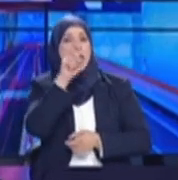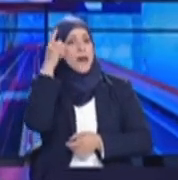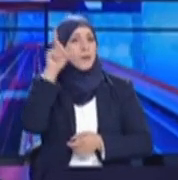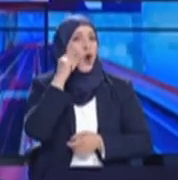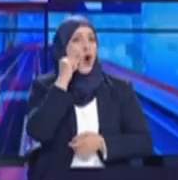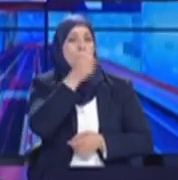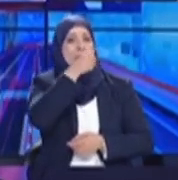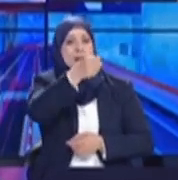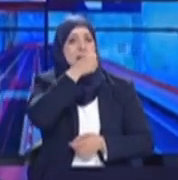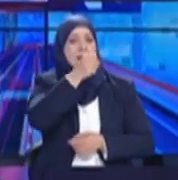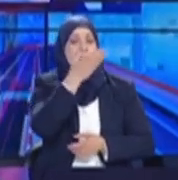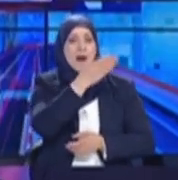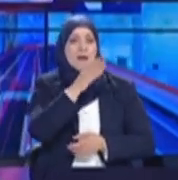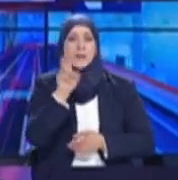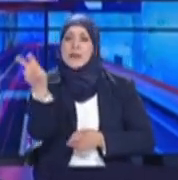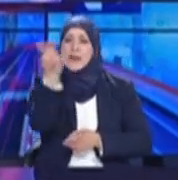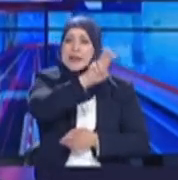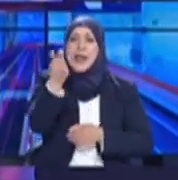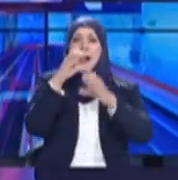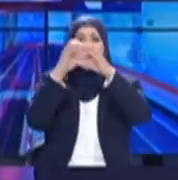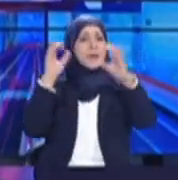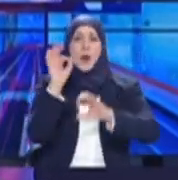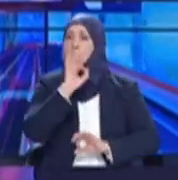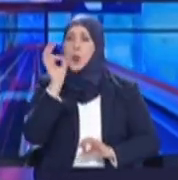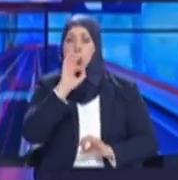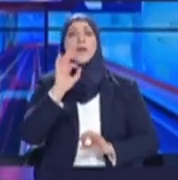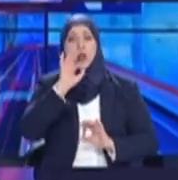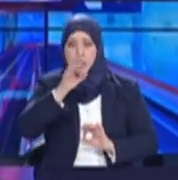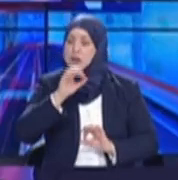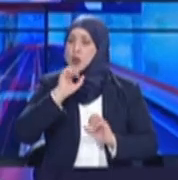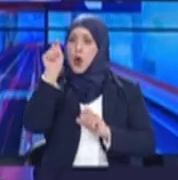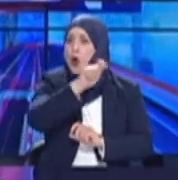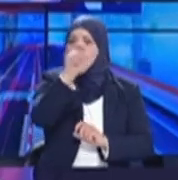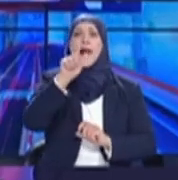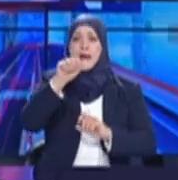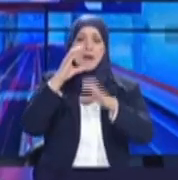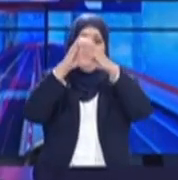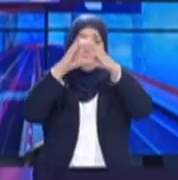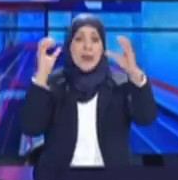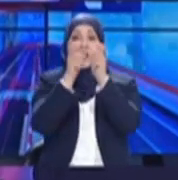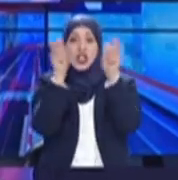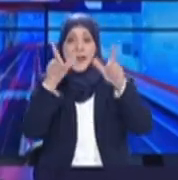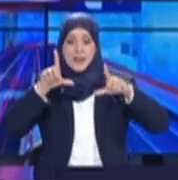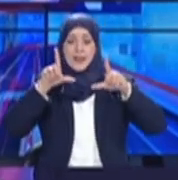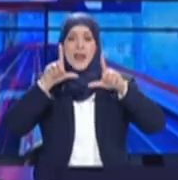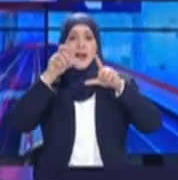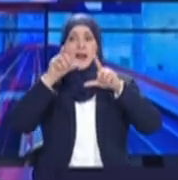تناقل بين المدن بالحافلات في الحالات التي تؤمنها الشركات الجويه